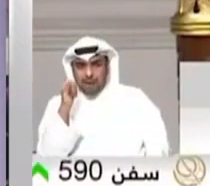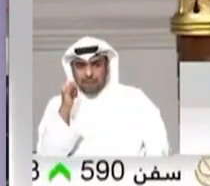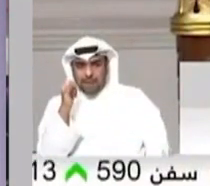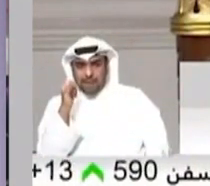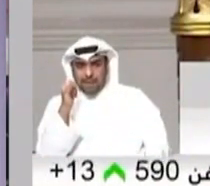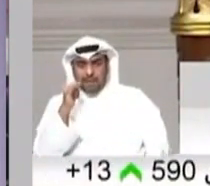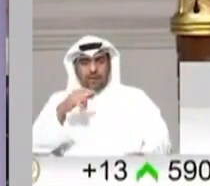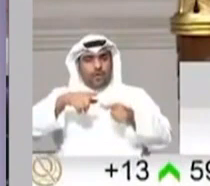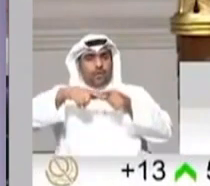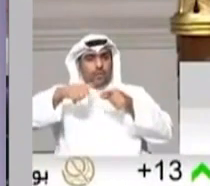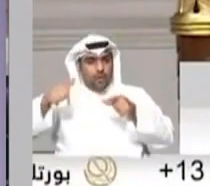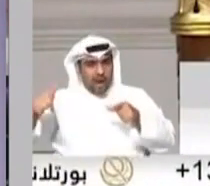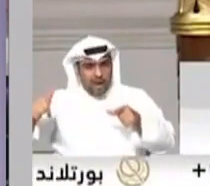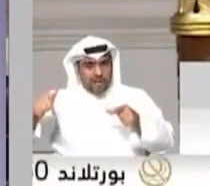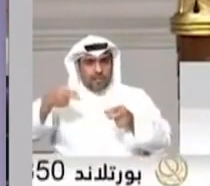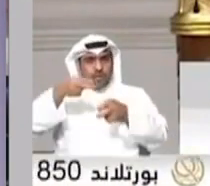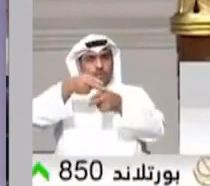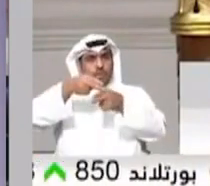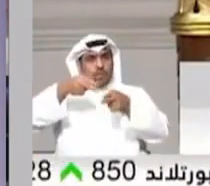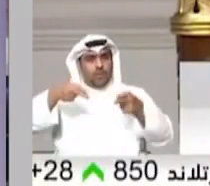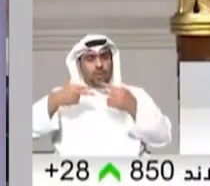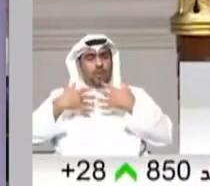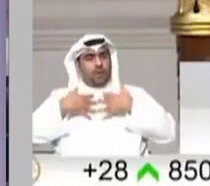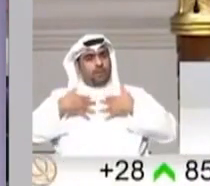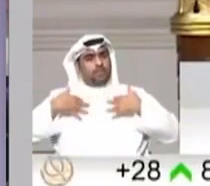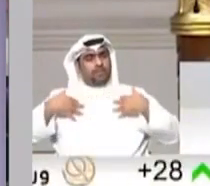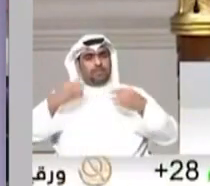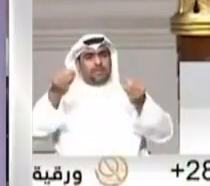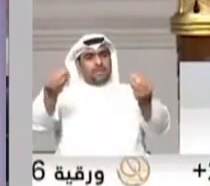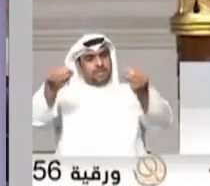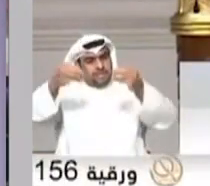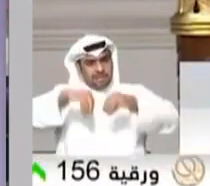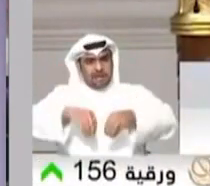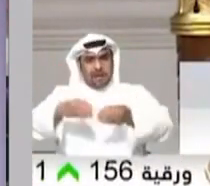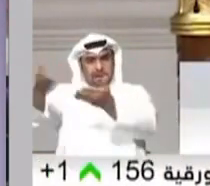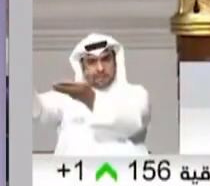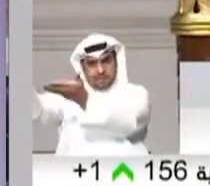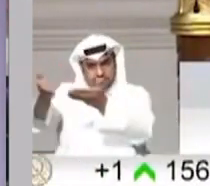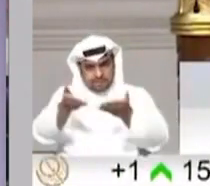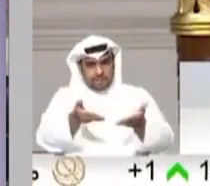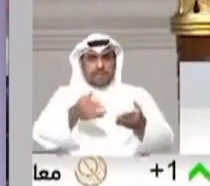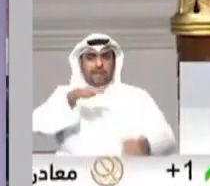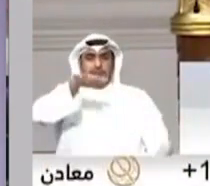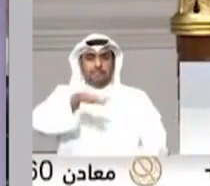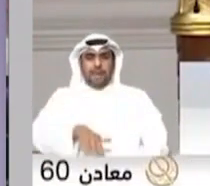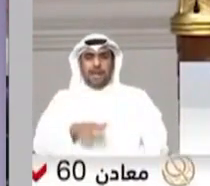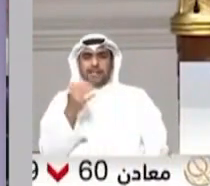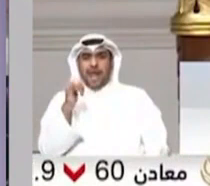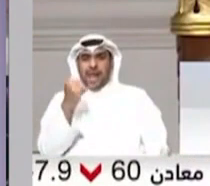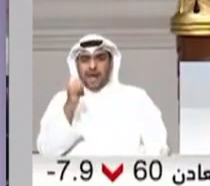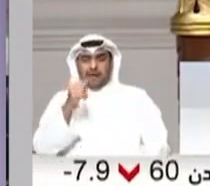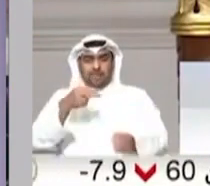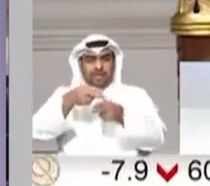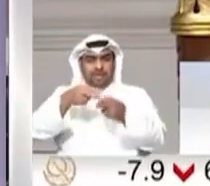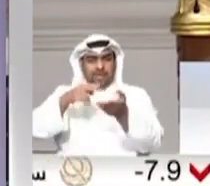المعالي والسعادة ووزراء وممثلي وزراء الإعلام الدول العربية